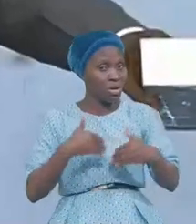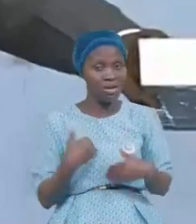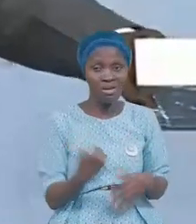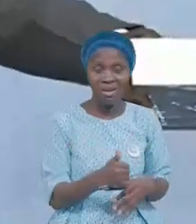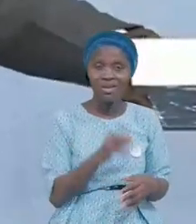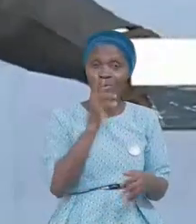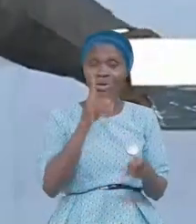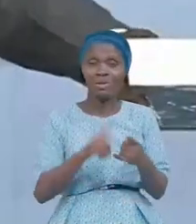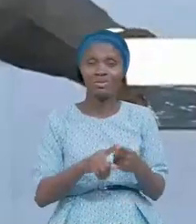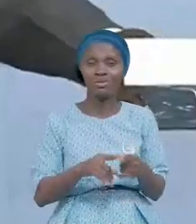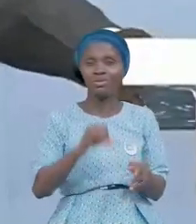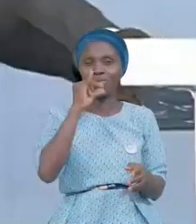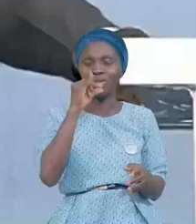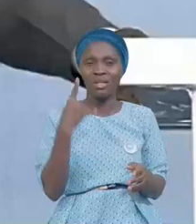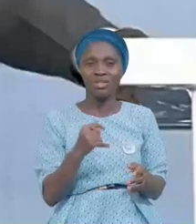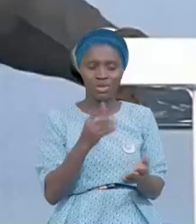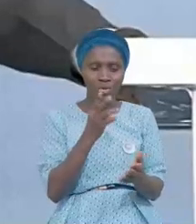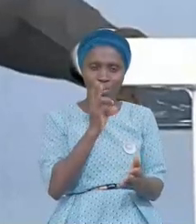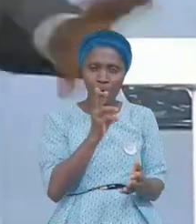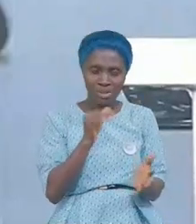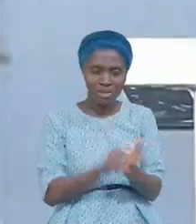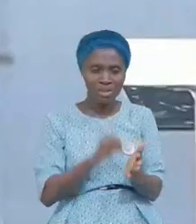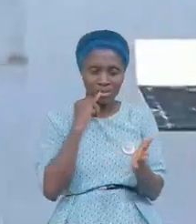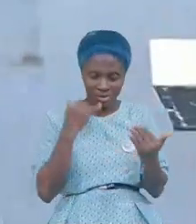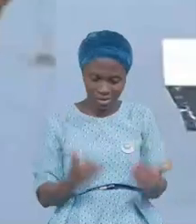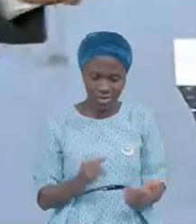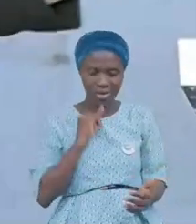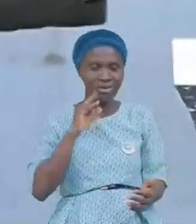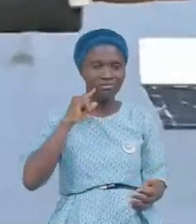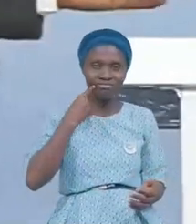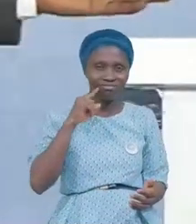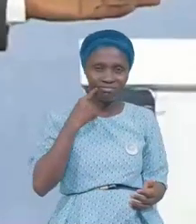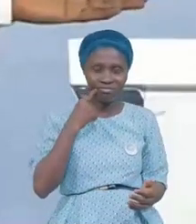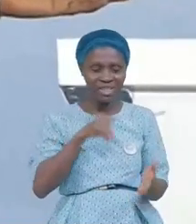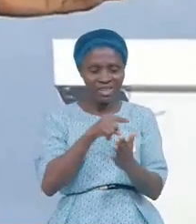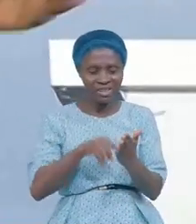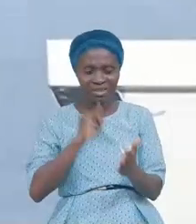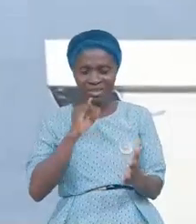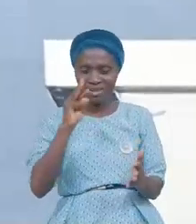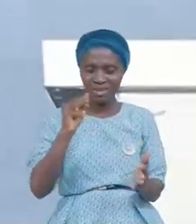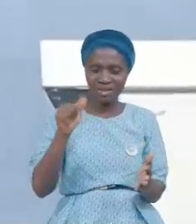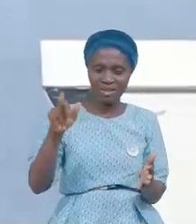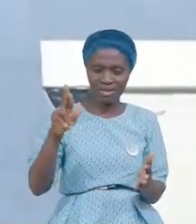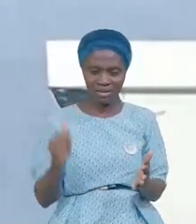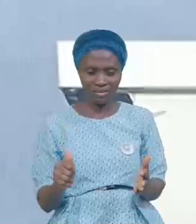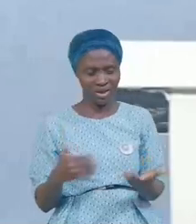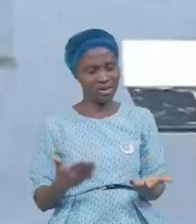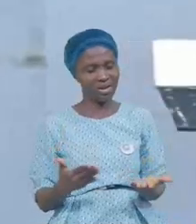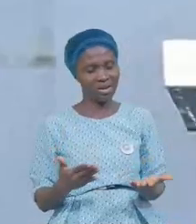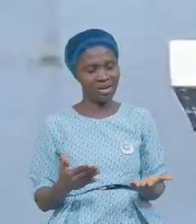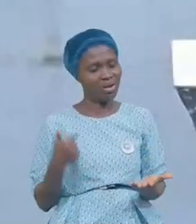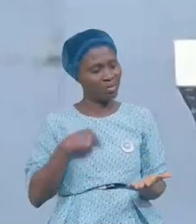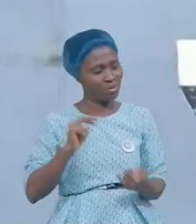est amère. Ah, ça c'est marrant. Qu'est-ce que nous allons faire? Est-ce que nous ne devons pas nous retirer, partir en Égypte si quelqu'un